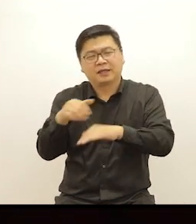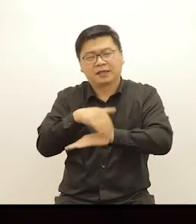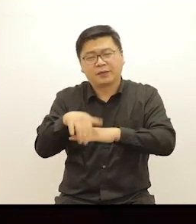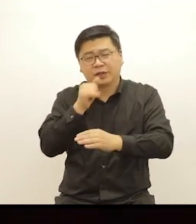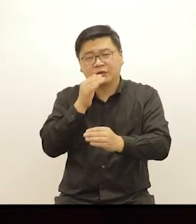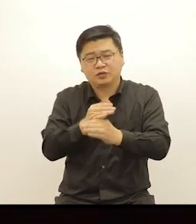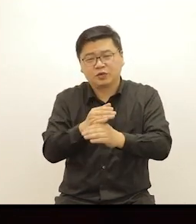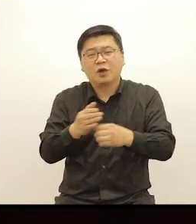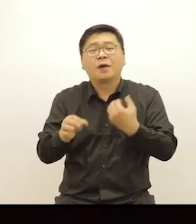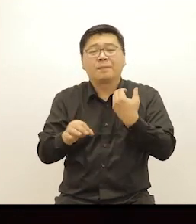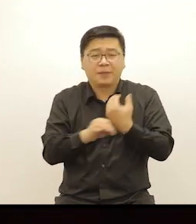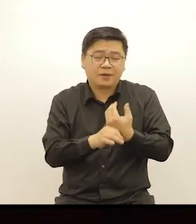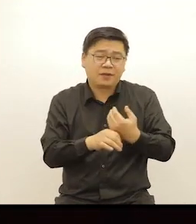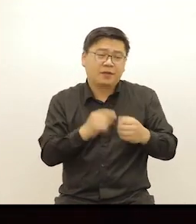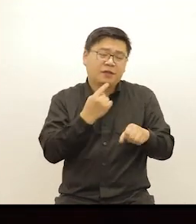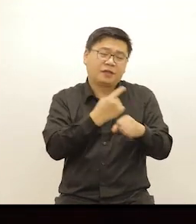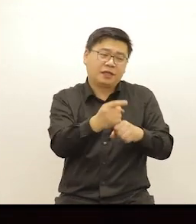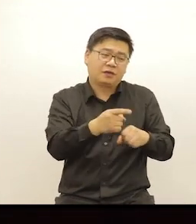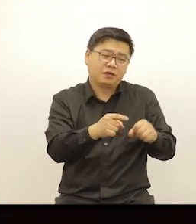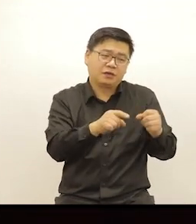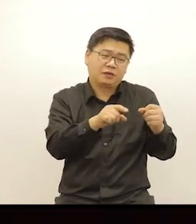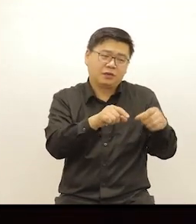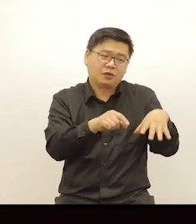그 이전에 상반기 동안에는 아무래도